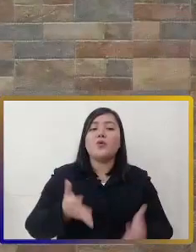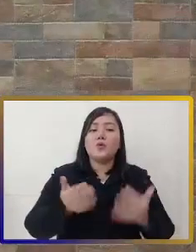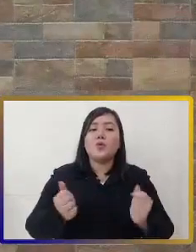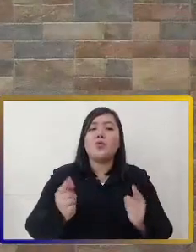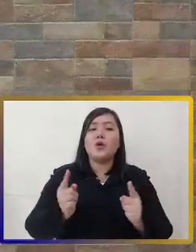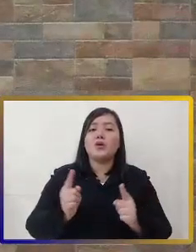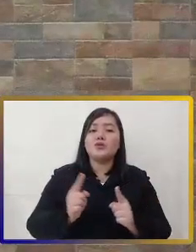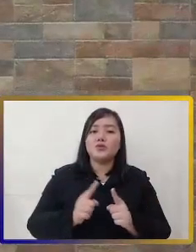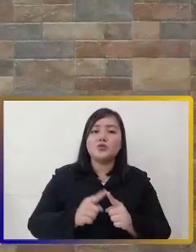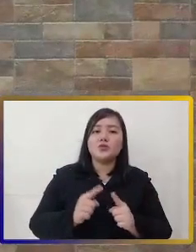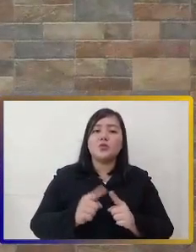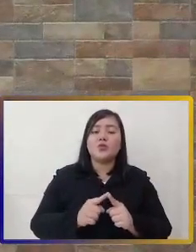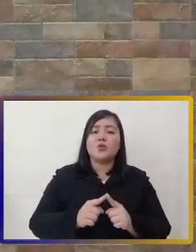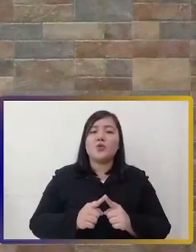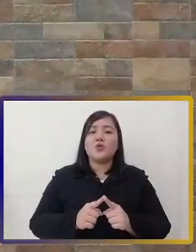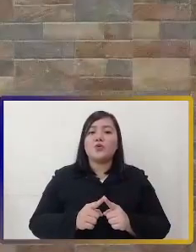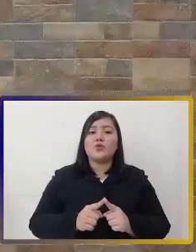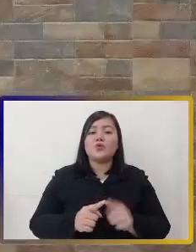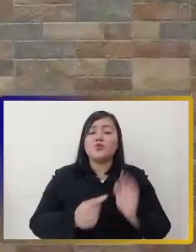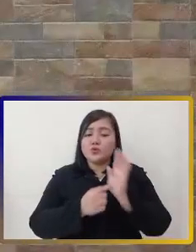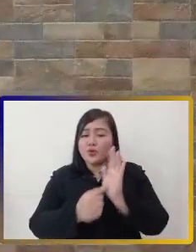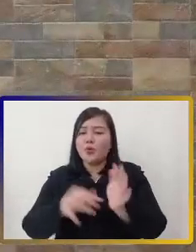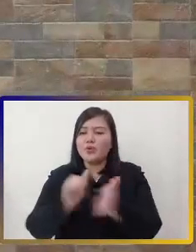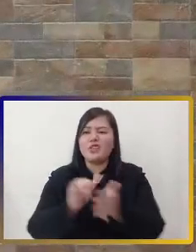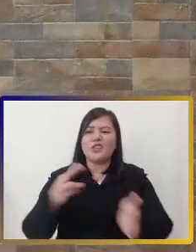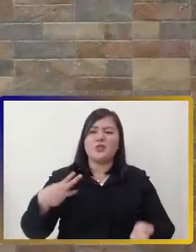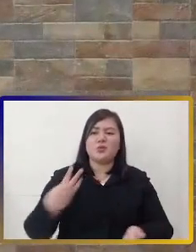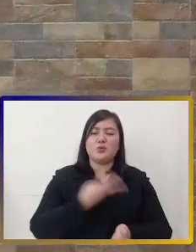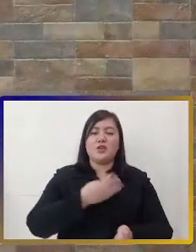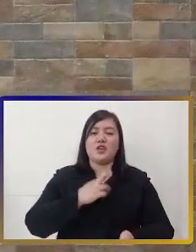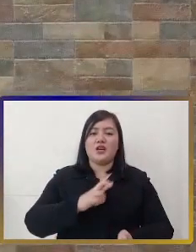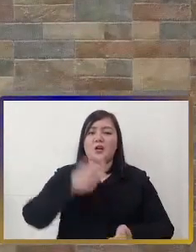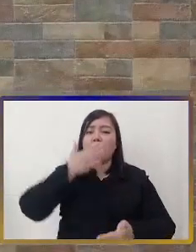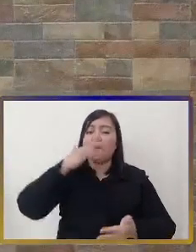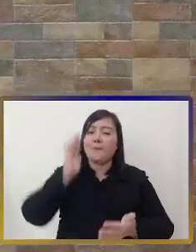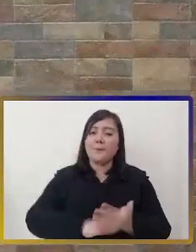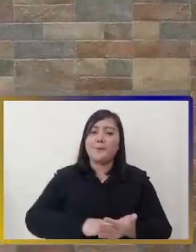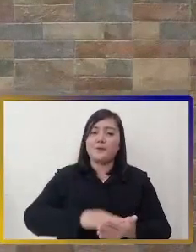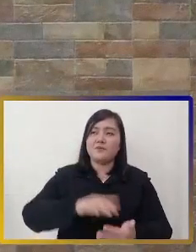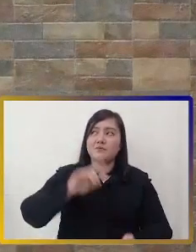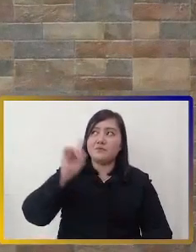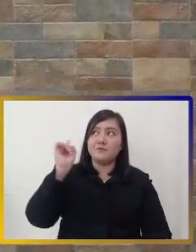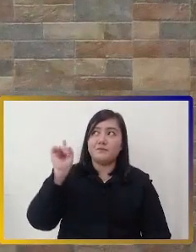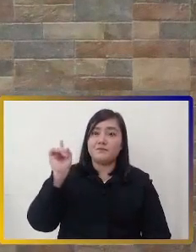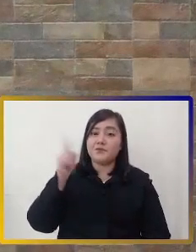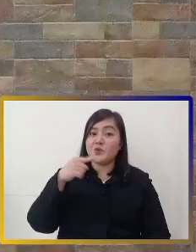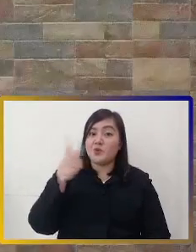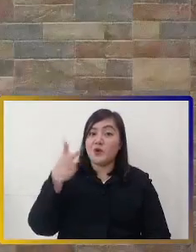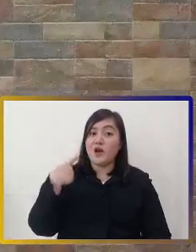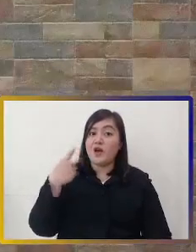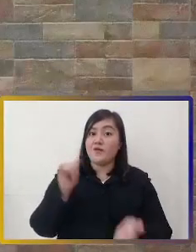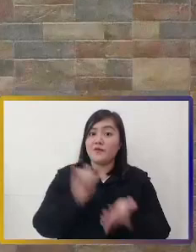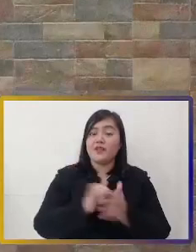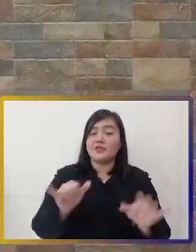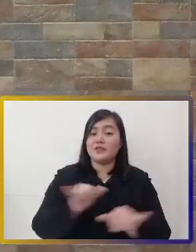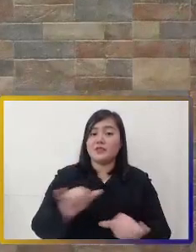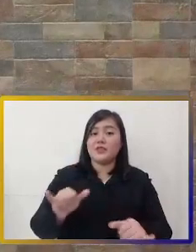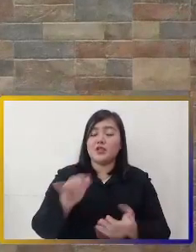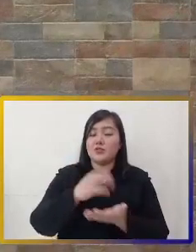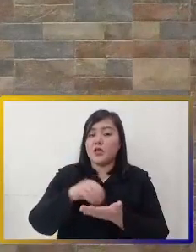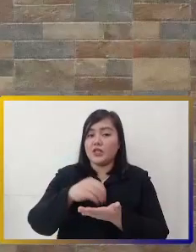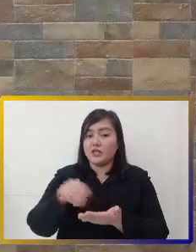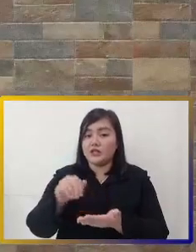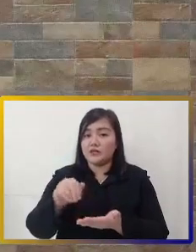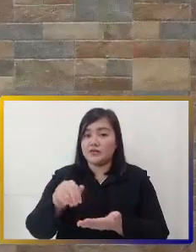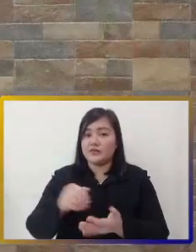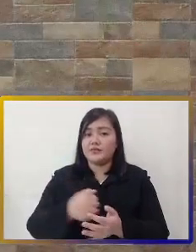to, pinapakita ko po sa inyo yung realidad. Tingnan po natin, sino ang may ganong practice ngayon? That great denomination from the Church of